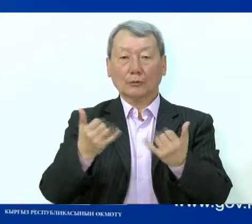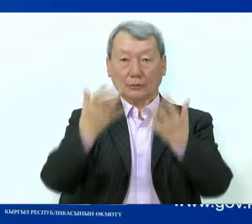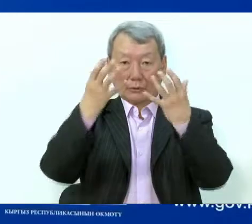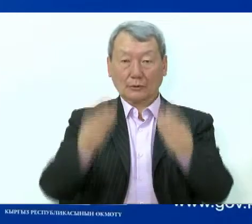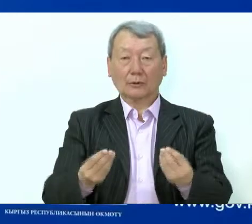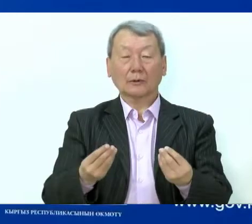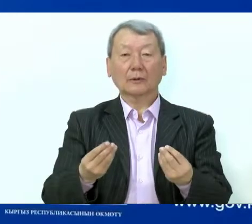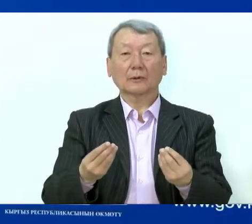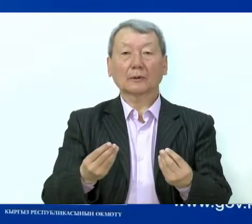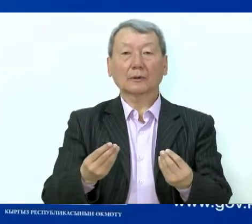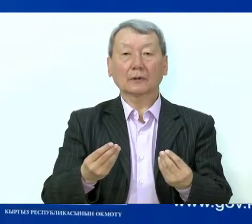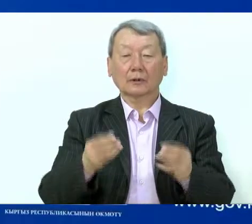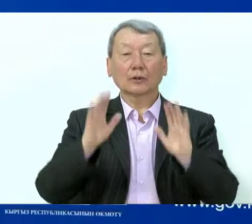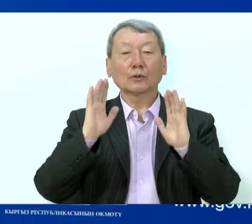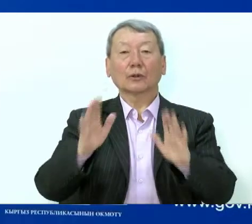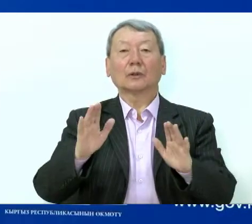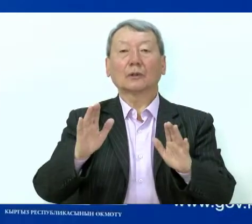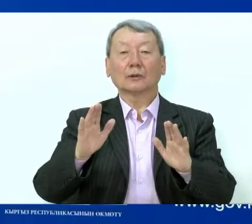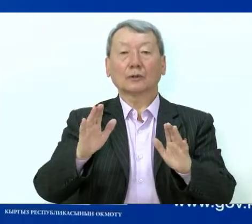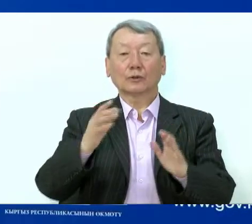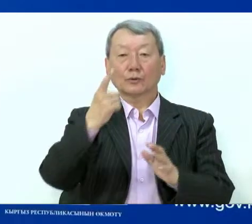Күндүздүкү жалпысынан